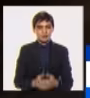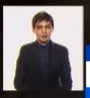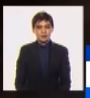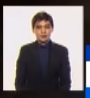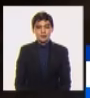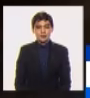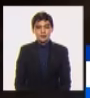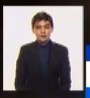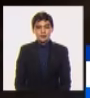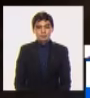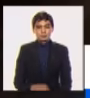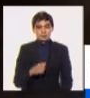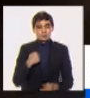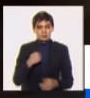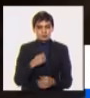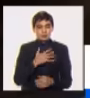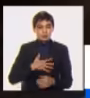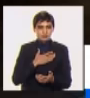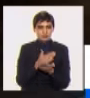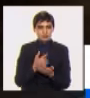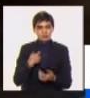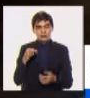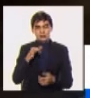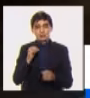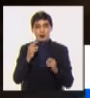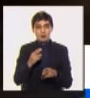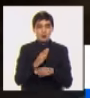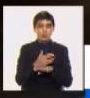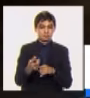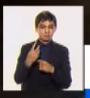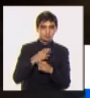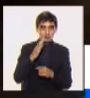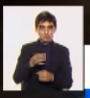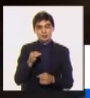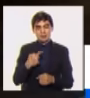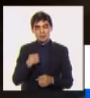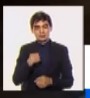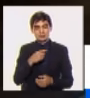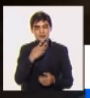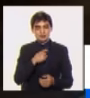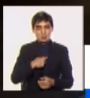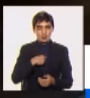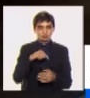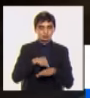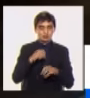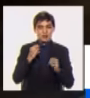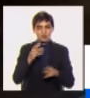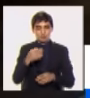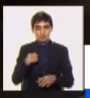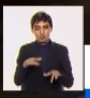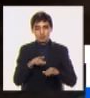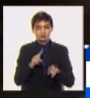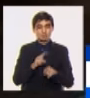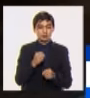шкант run the нет я переживаю мне очень интересно как гости будут себя вести как мы будем себя вести как мы будем действовать в этой ситуации